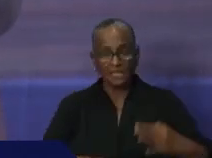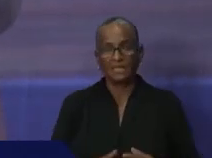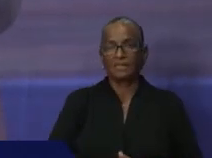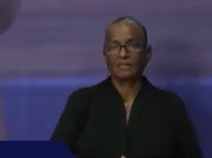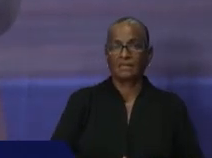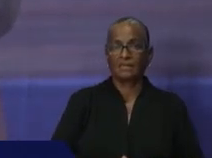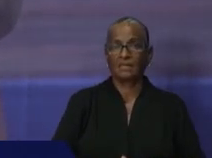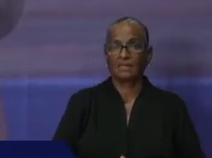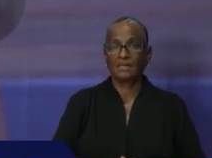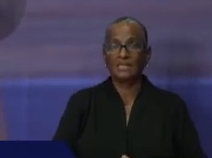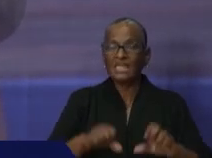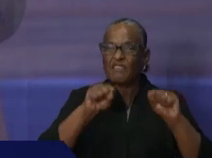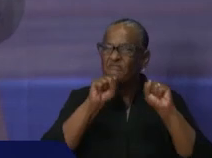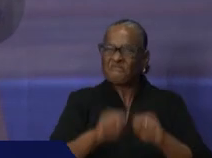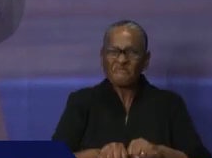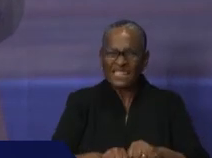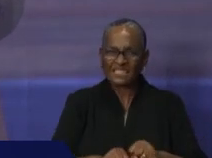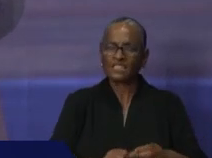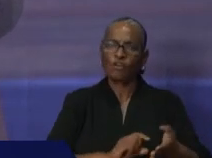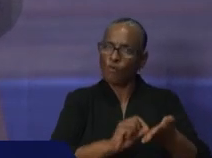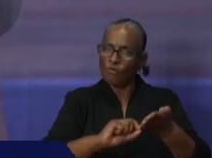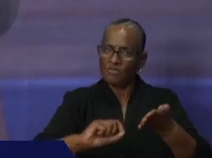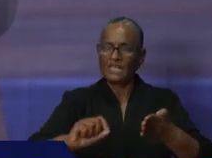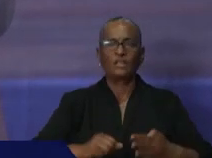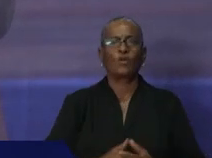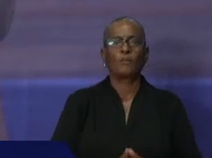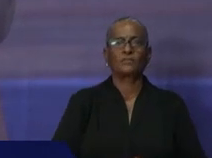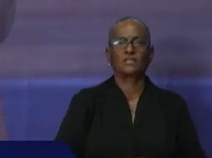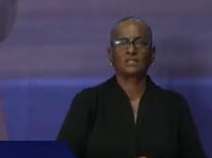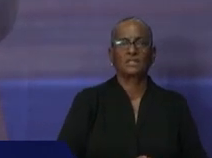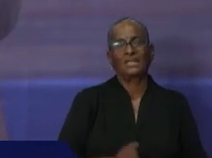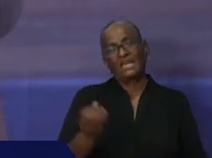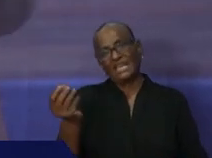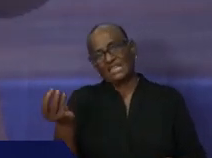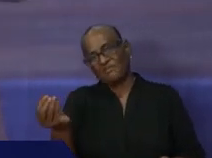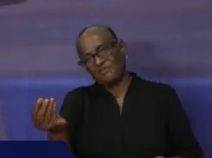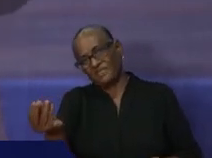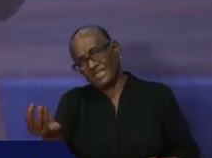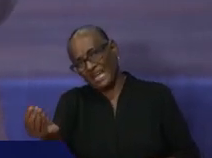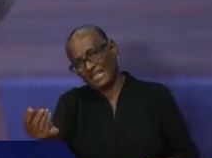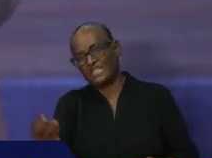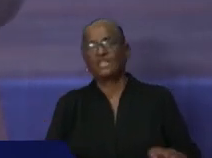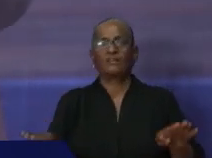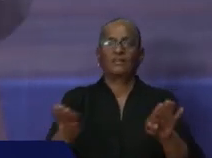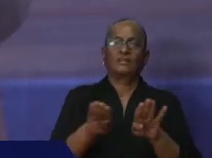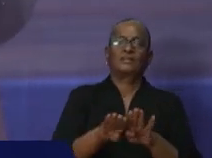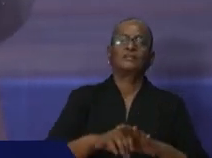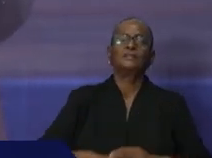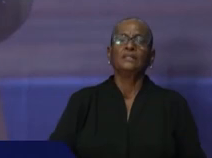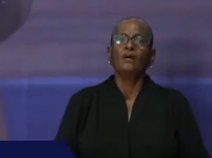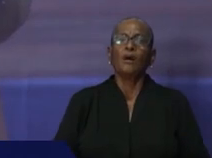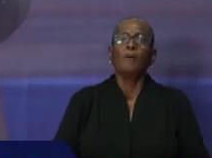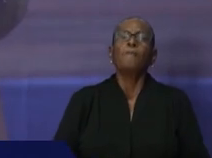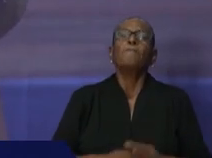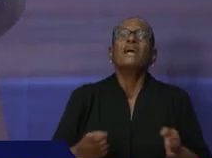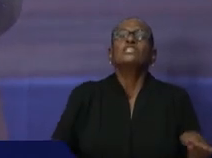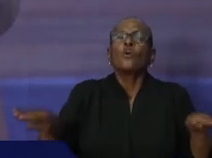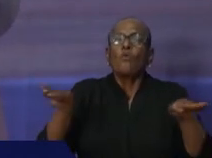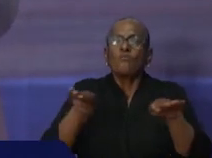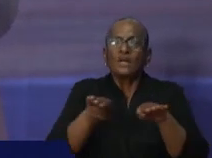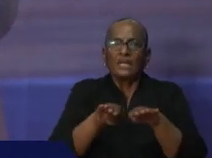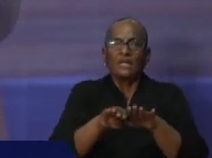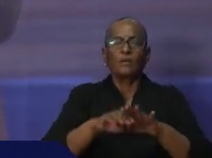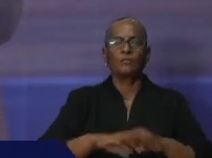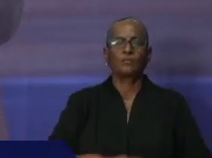agreement naar een financial extended arrangement, een moeilijk Engels woord, maar een overeenkomst dat